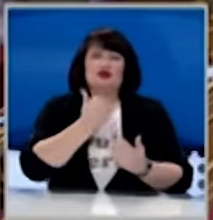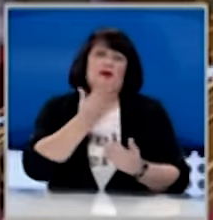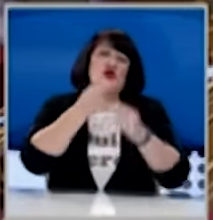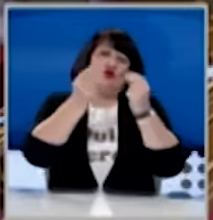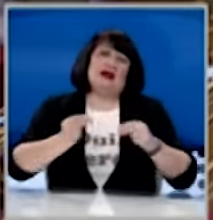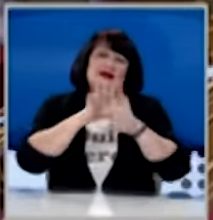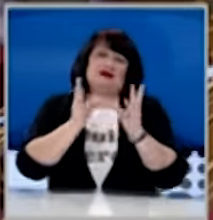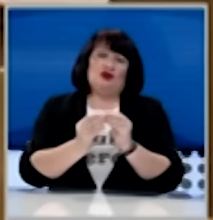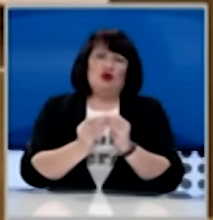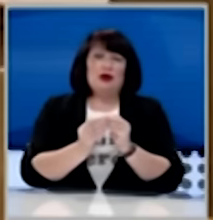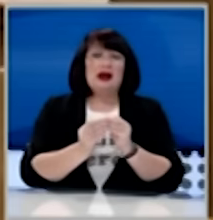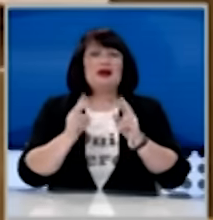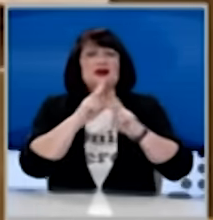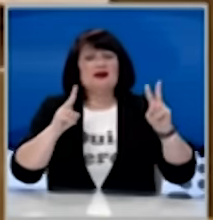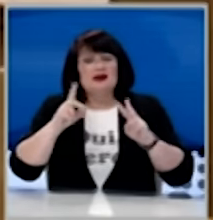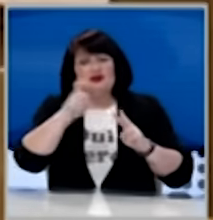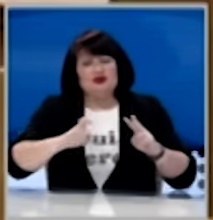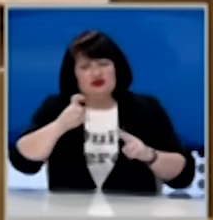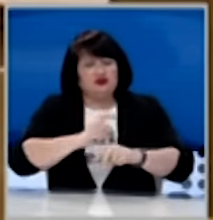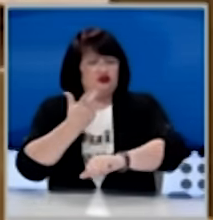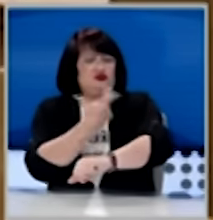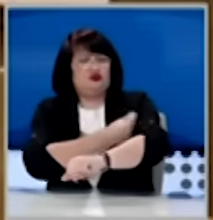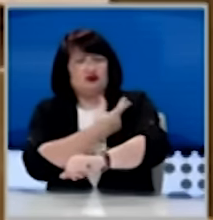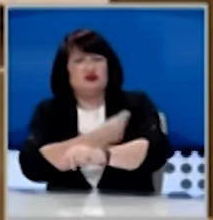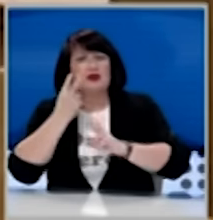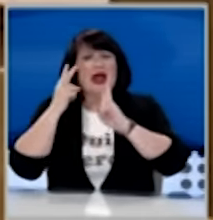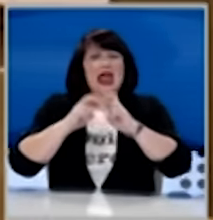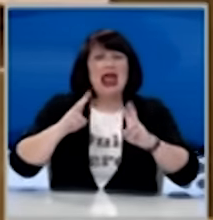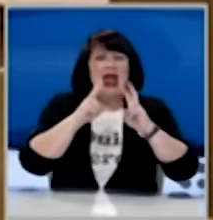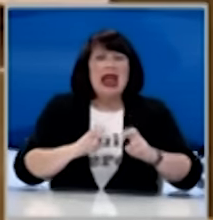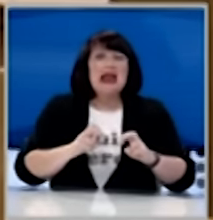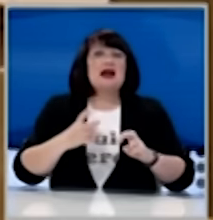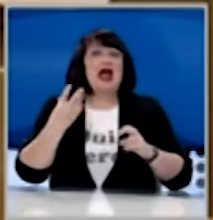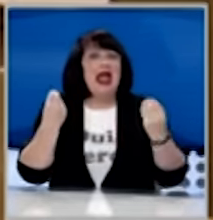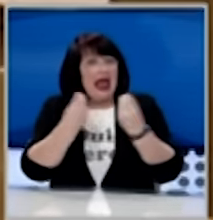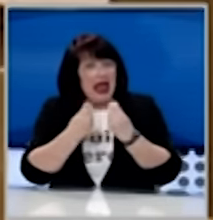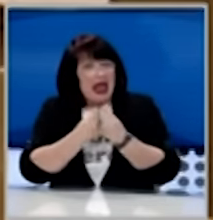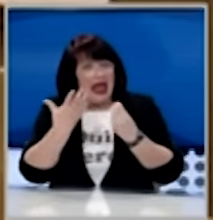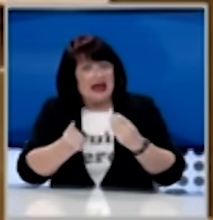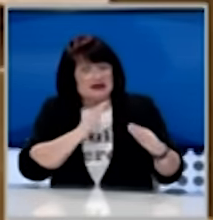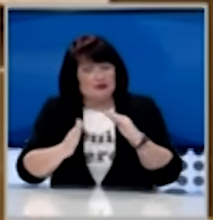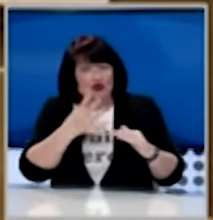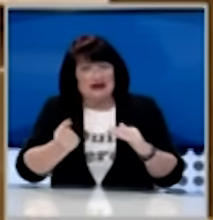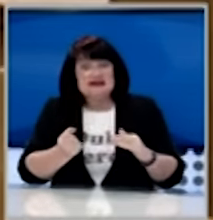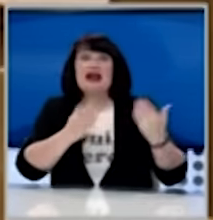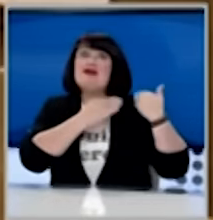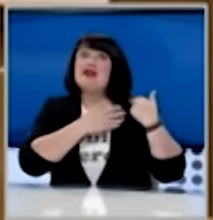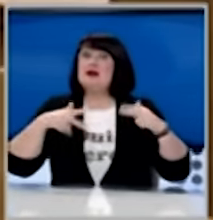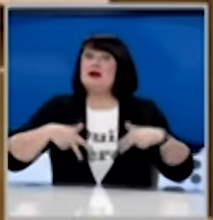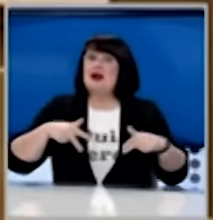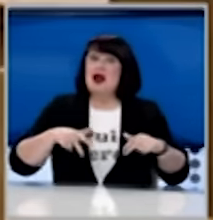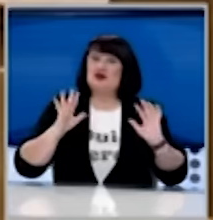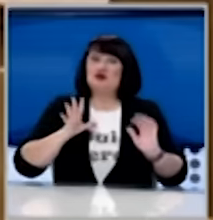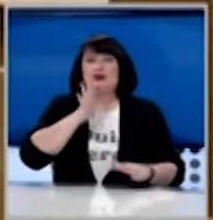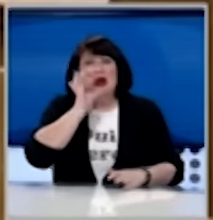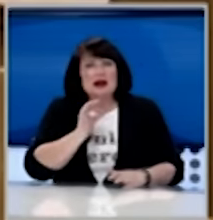οι ψεκασμοί οι εμβολιασμοί οι έλεγχοι αντισωμάτων είναι ευθύνη του κράτους